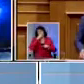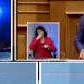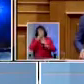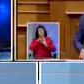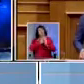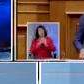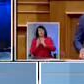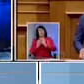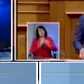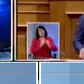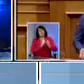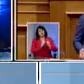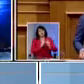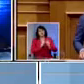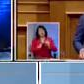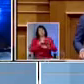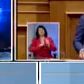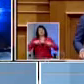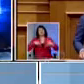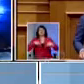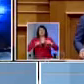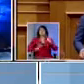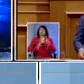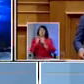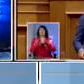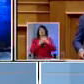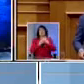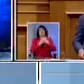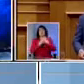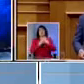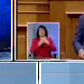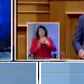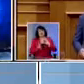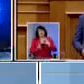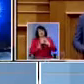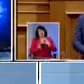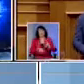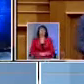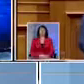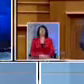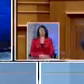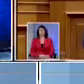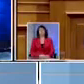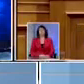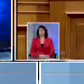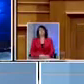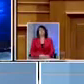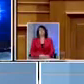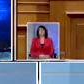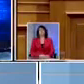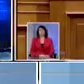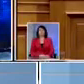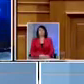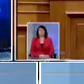Δημάρ πώς θα βγουν οι βουλευτές? Με τη Δημοκρατική Συμπαράταξη. Ναι, η συζήτηση η οποία γίνεται είναι για την προοπτική δημιουργία ενός